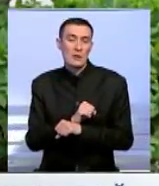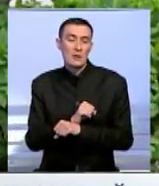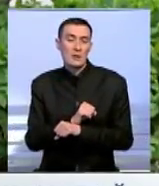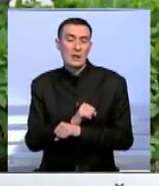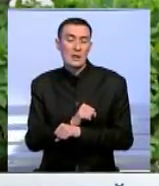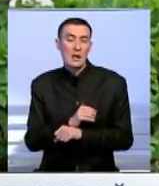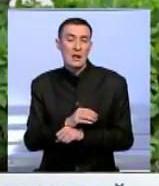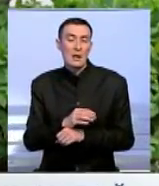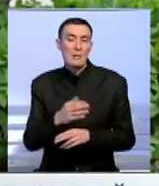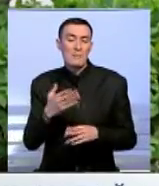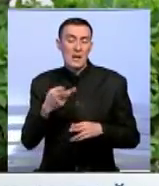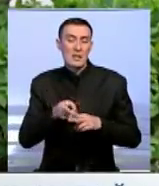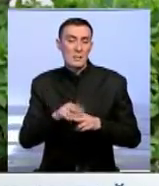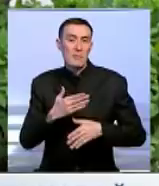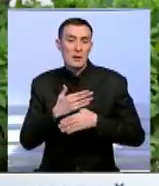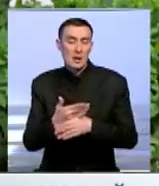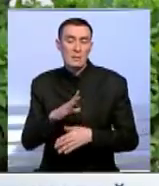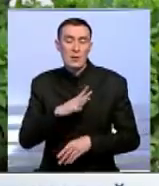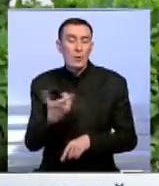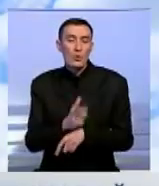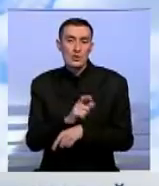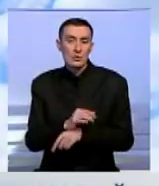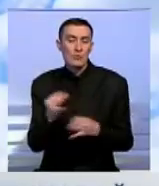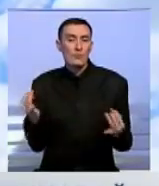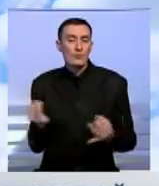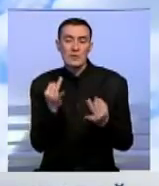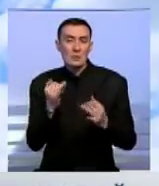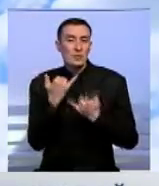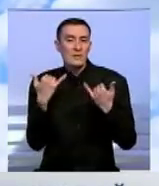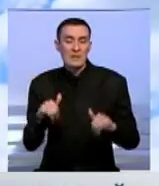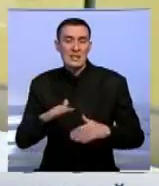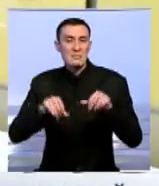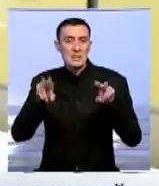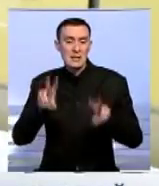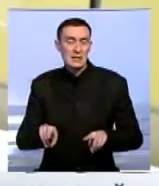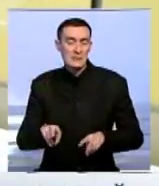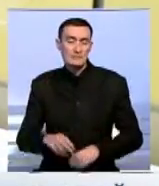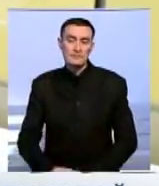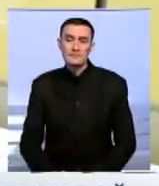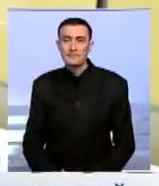Она отвлекалась этим. То есть она была очень уникальный человек, удивительный специалист в своем деле.